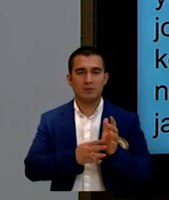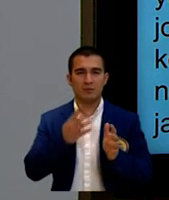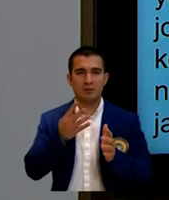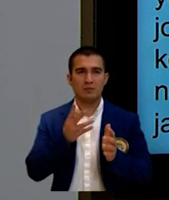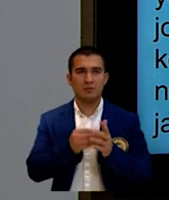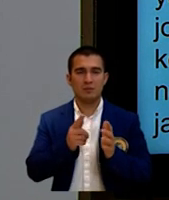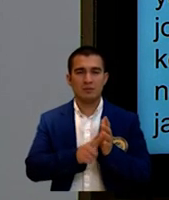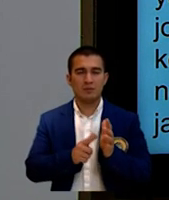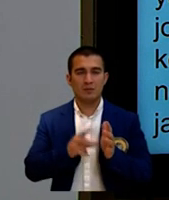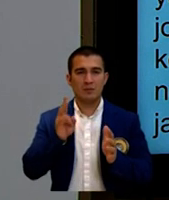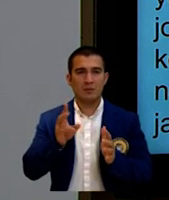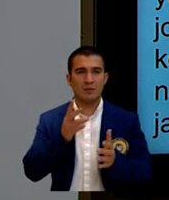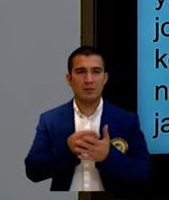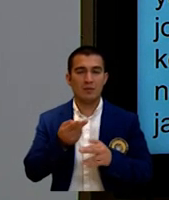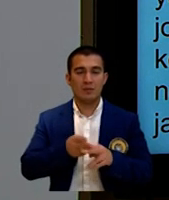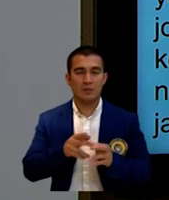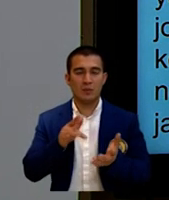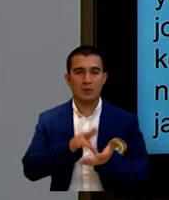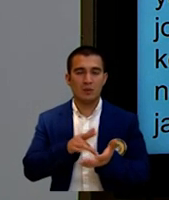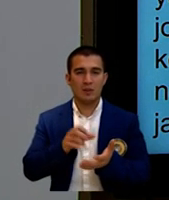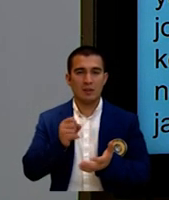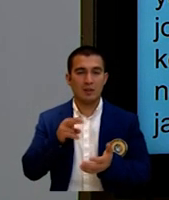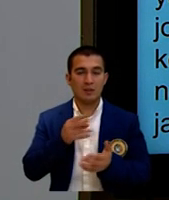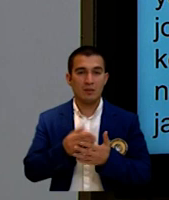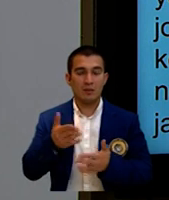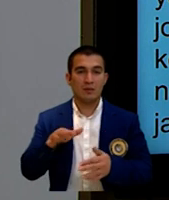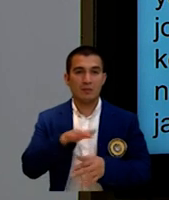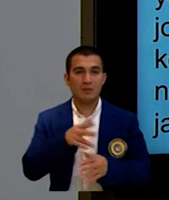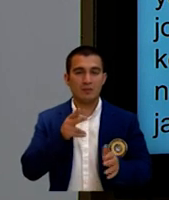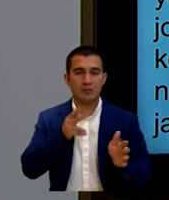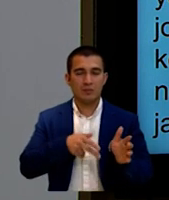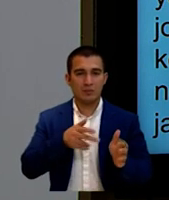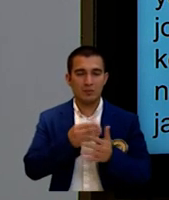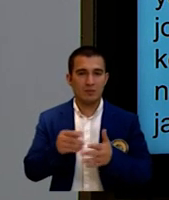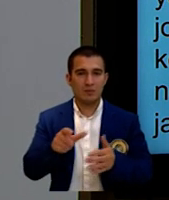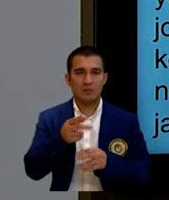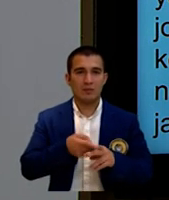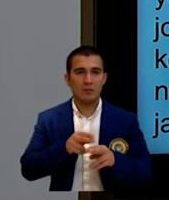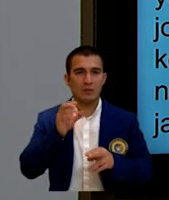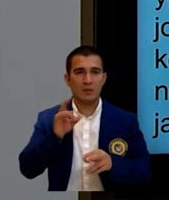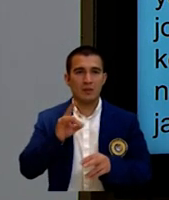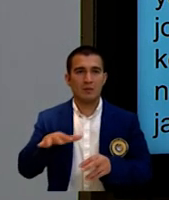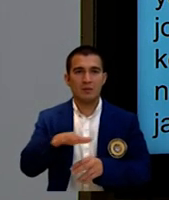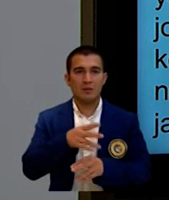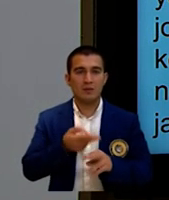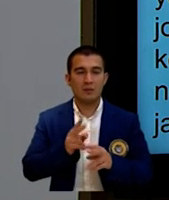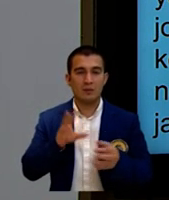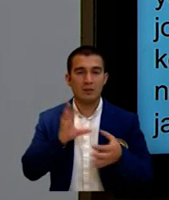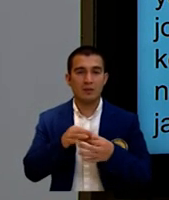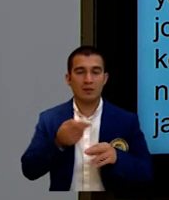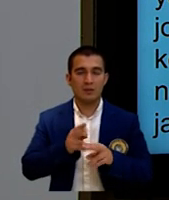1994-yil 7-noyabrda O'rta Osiyo temir yo'llari bazasida O'zbekiston Respublikasi hududida joylashgan temir